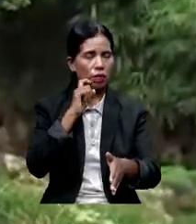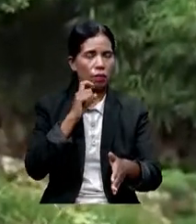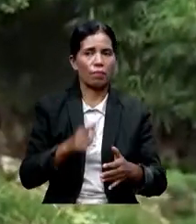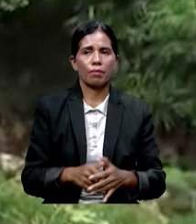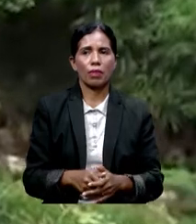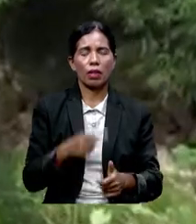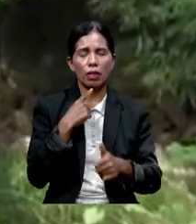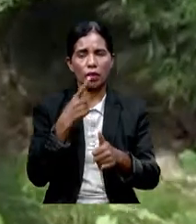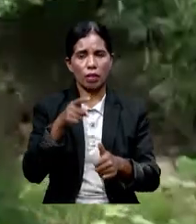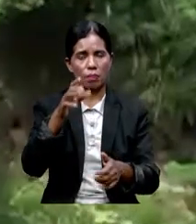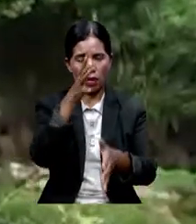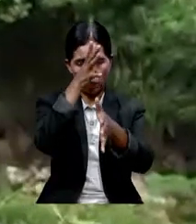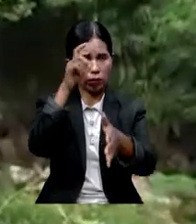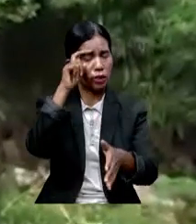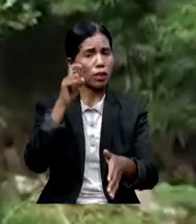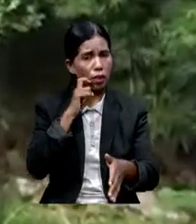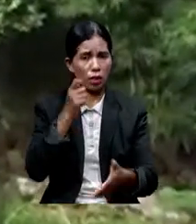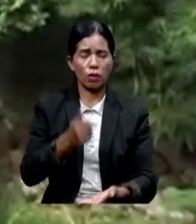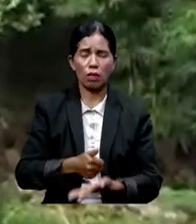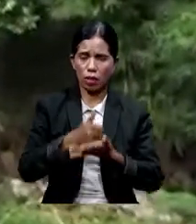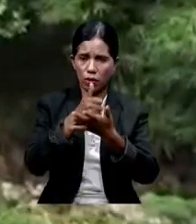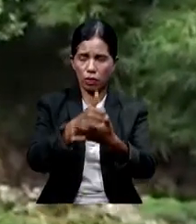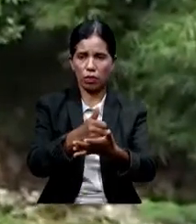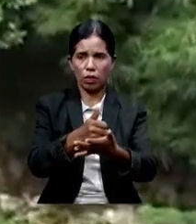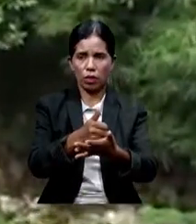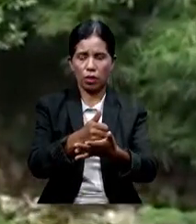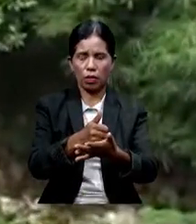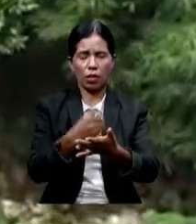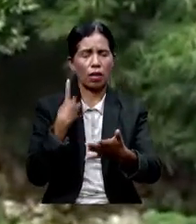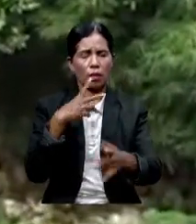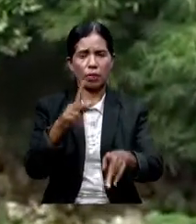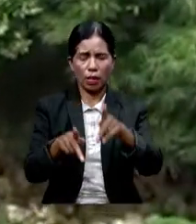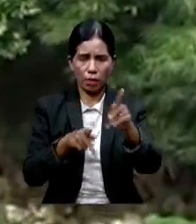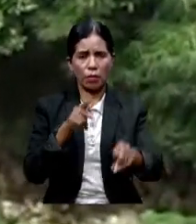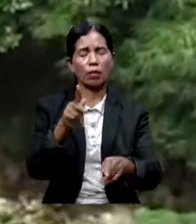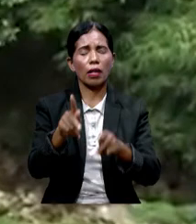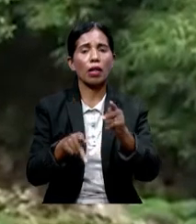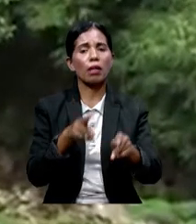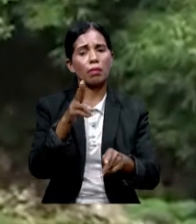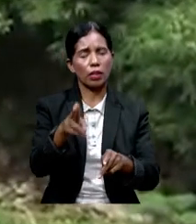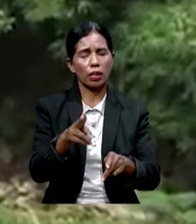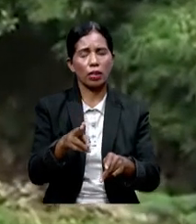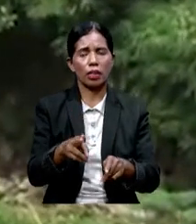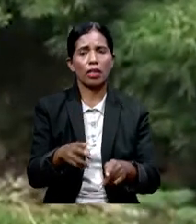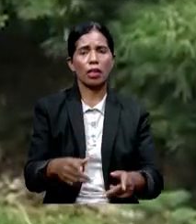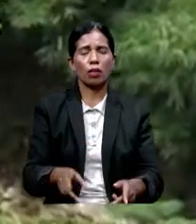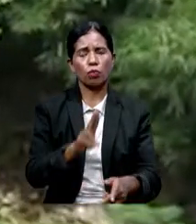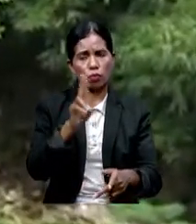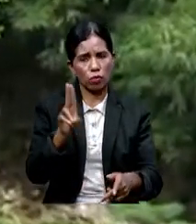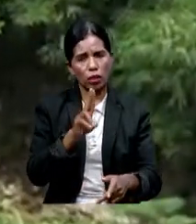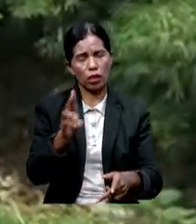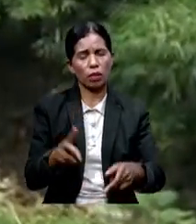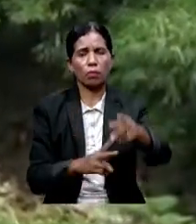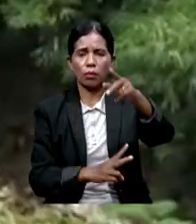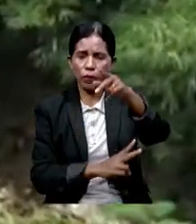Rekomenda ba abo senana atu taumata halirin fobu idane clear tetebes. Usa de dalan nebe makau to